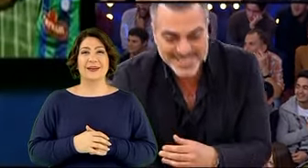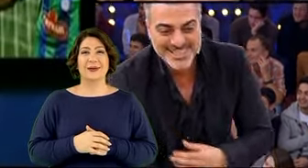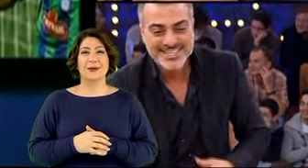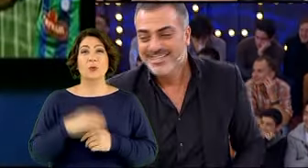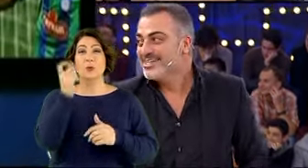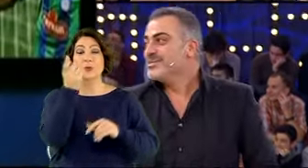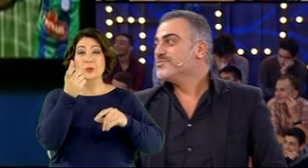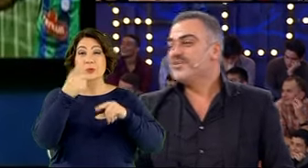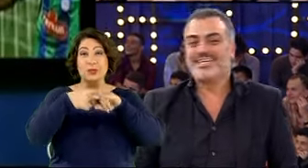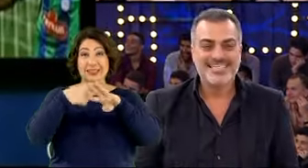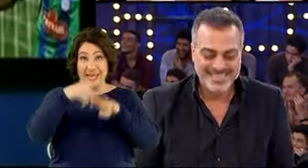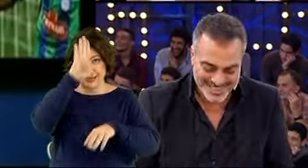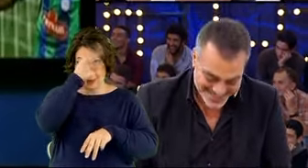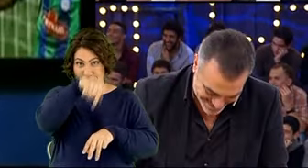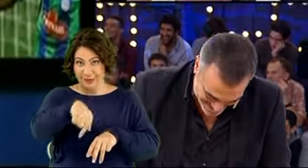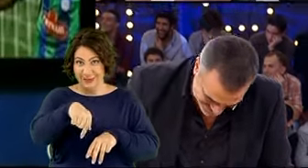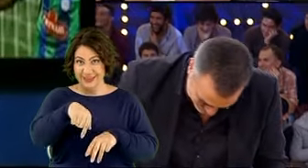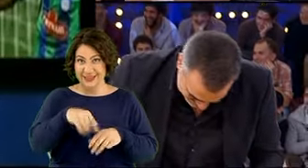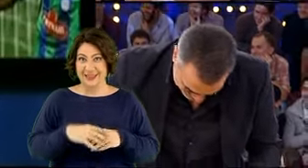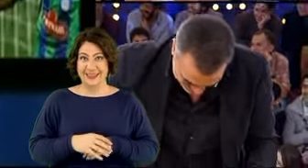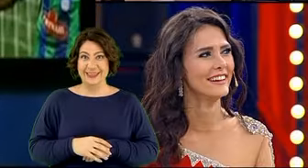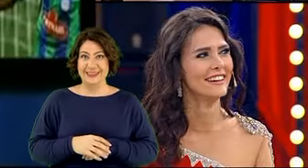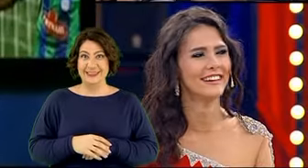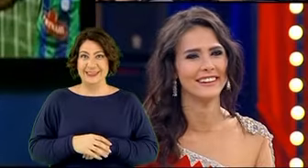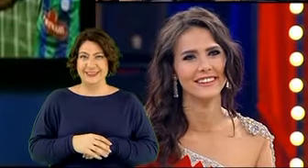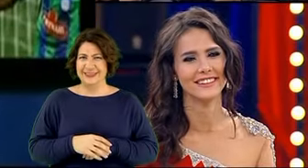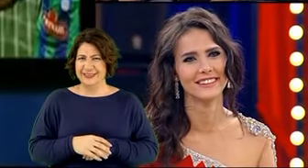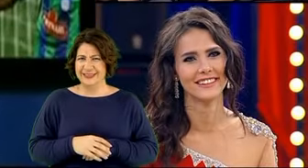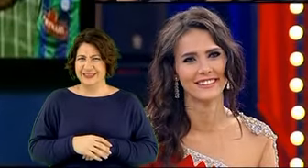Uçe, İstanbul? Ya,